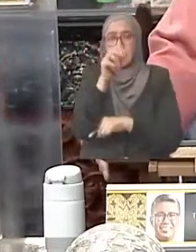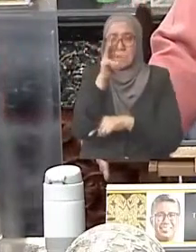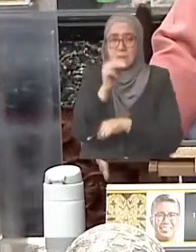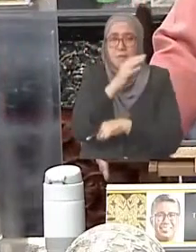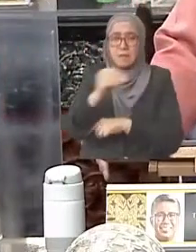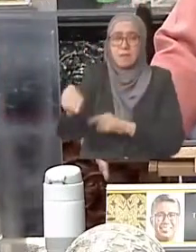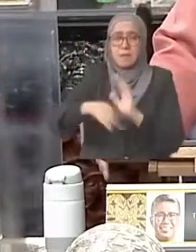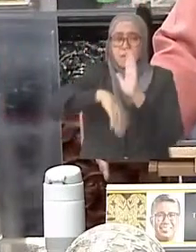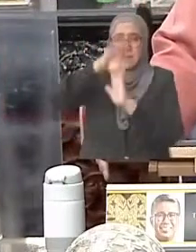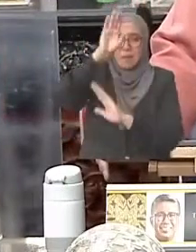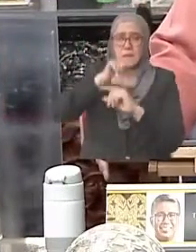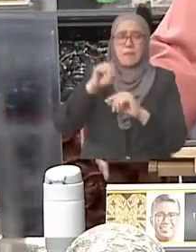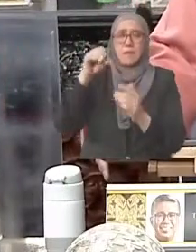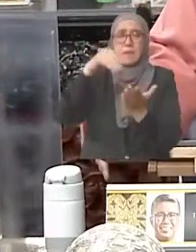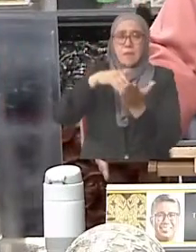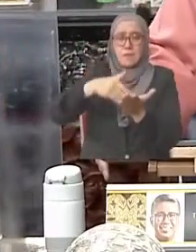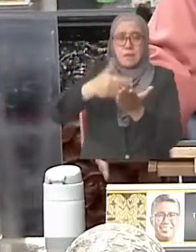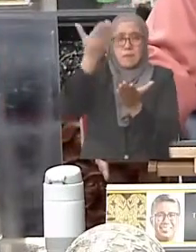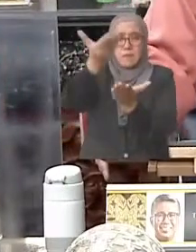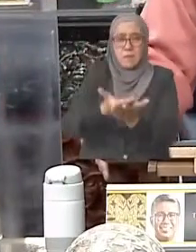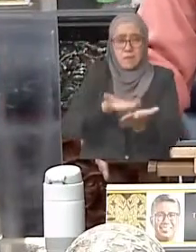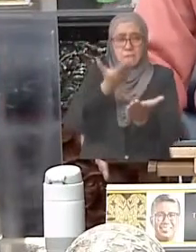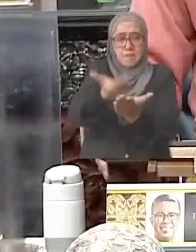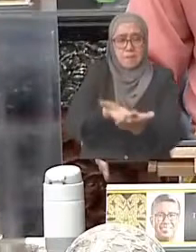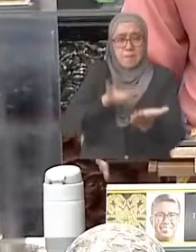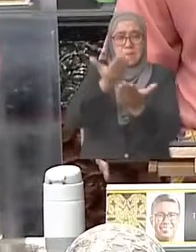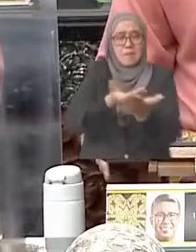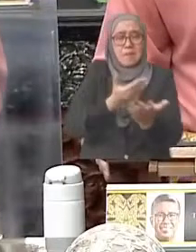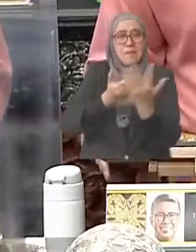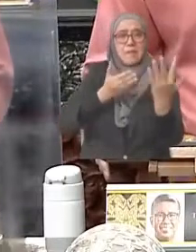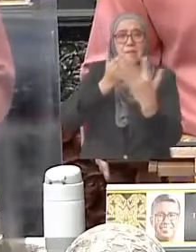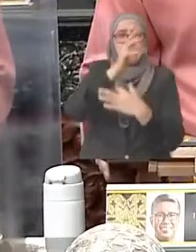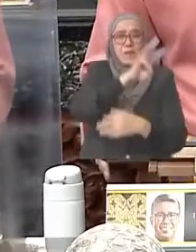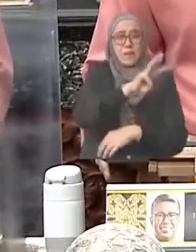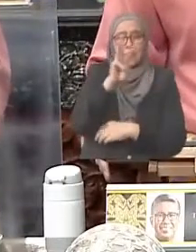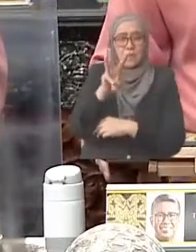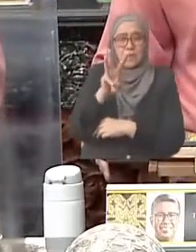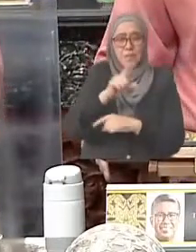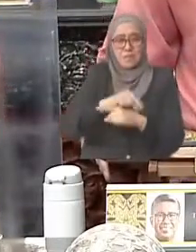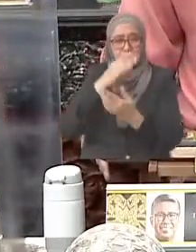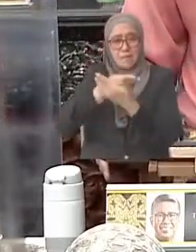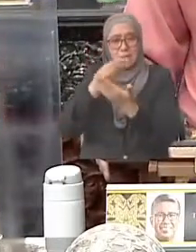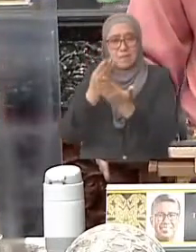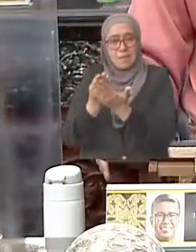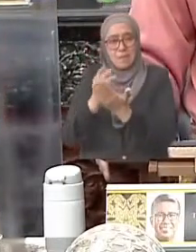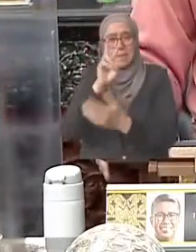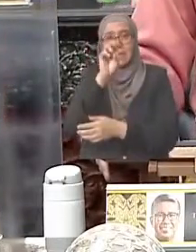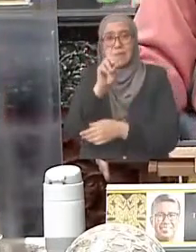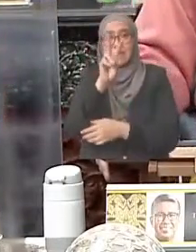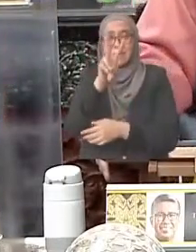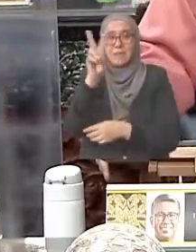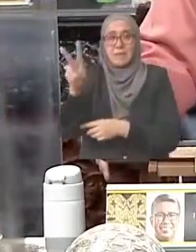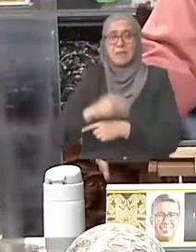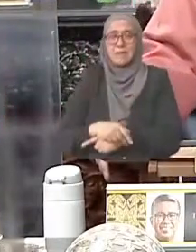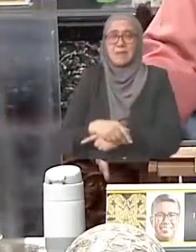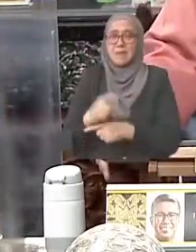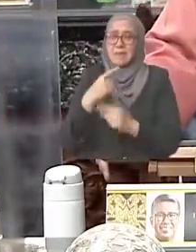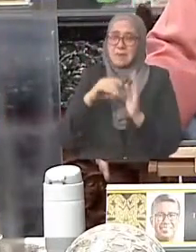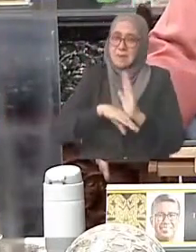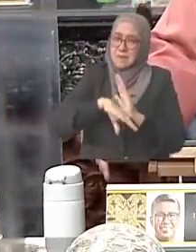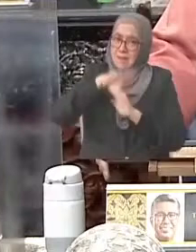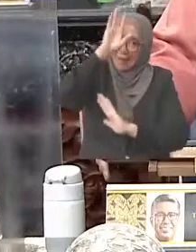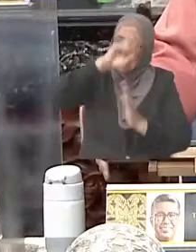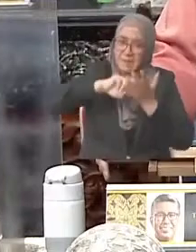diterima melalui portal pajak 2022 lebih bermakna bajak 2022 dirangkai setelah